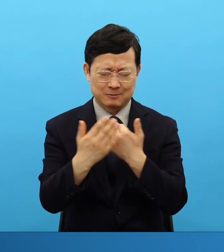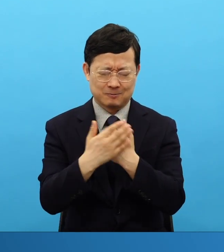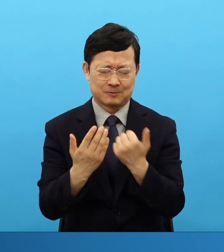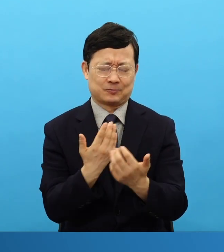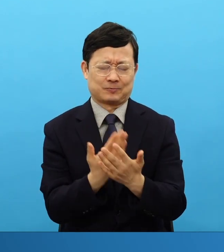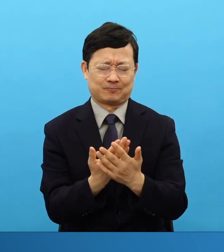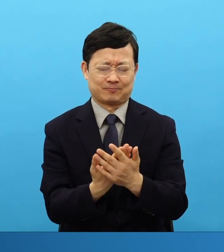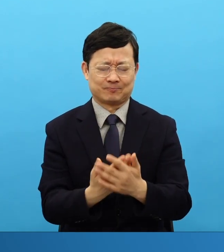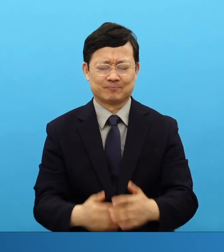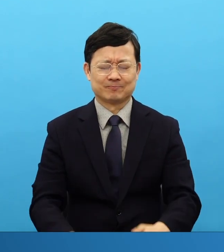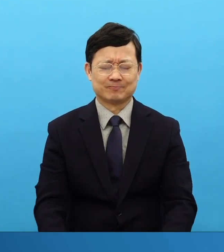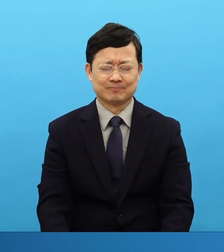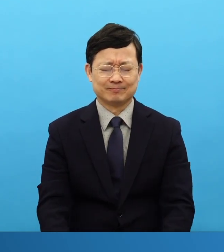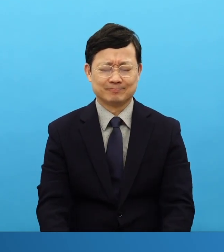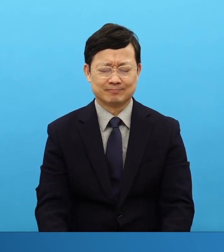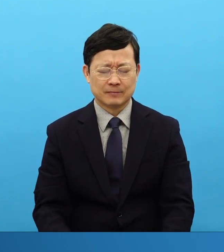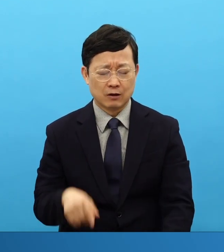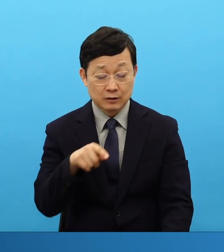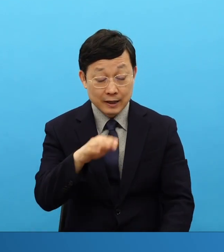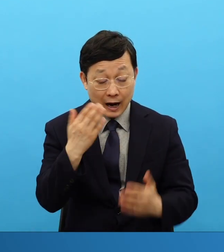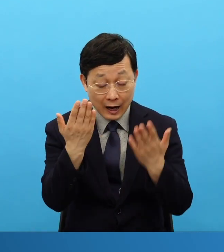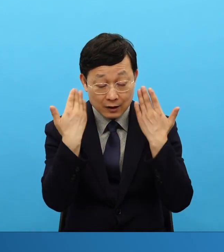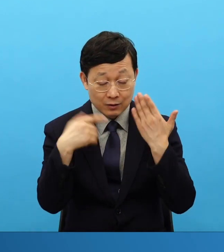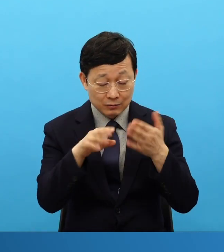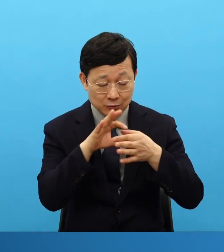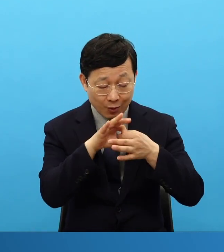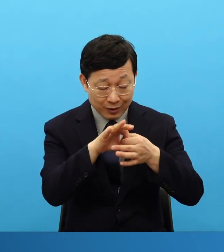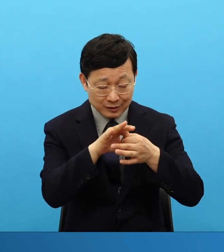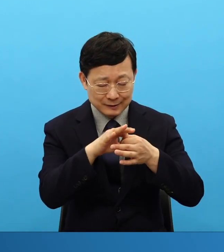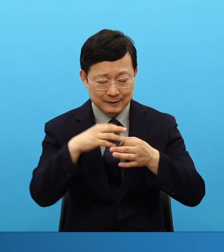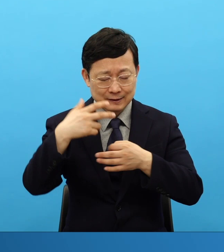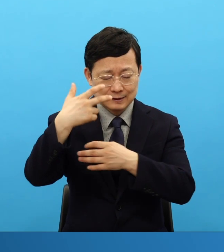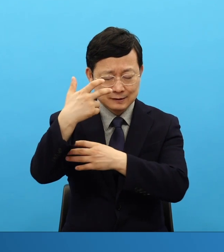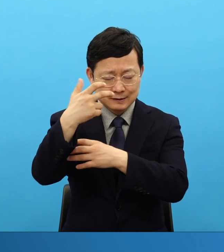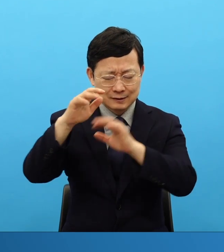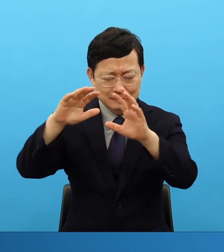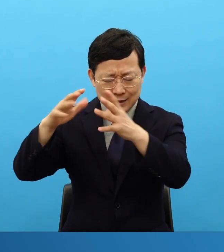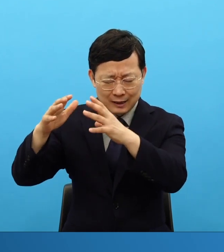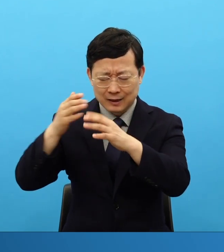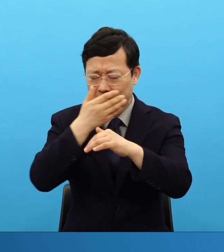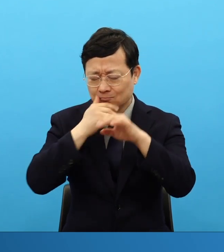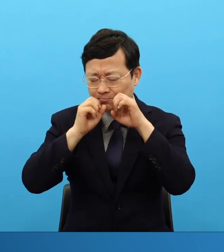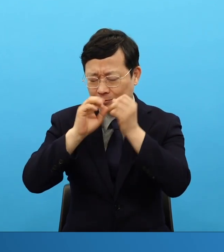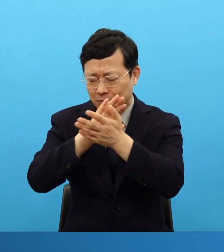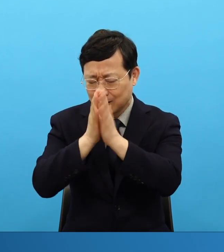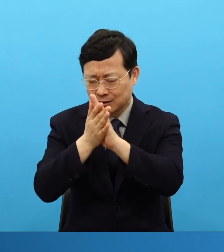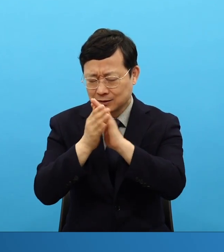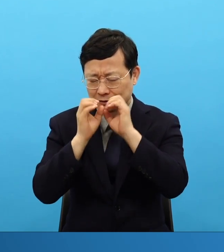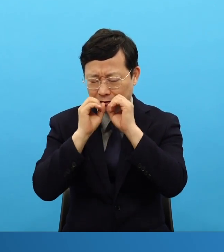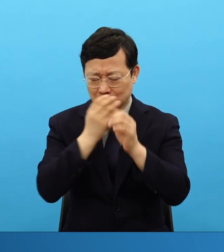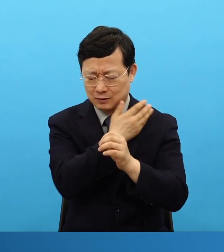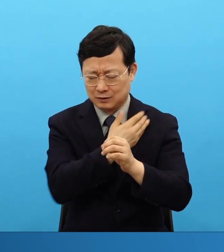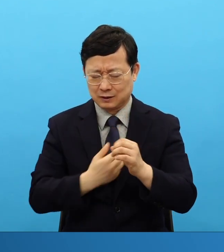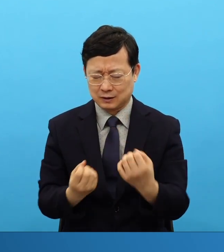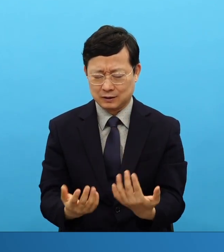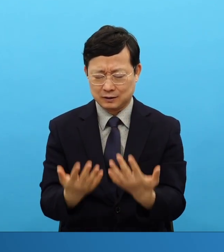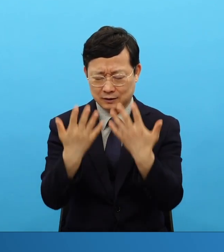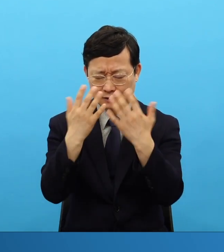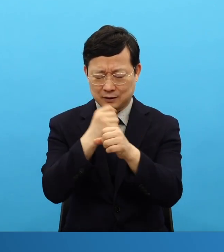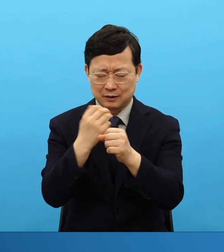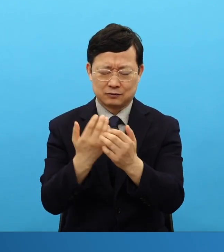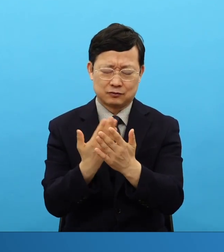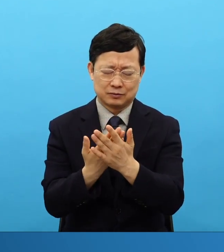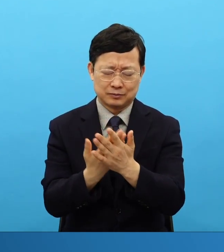전도제자들이 오게하리ますように。 우리 신학교를 통하여 70나라를 복음하는 전도 제자들이 일어나게 하여